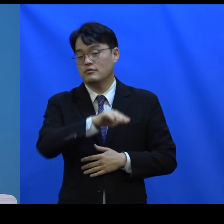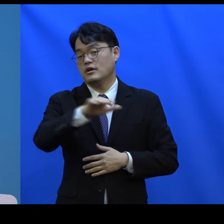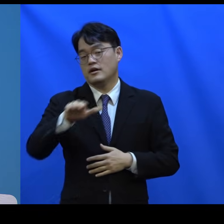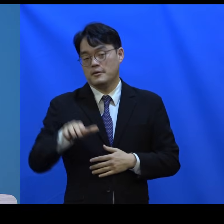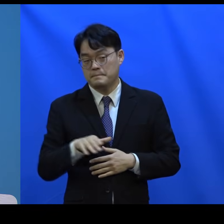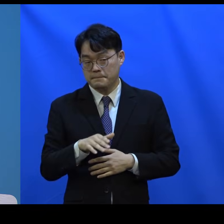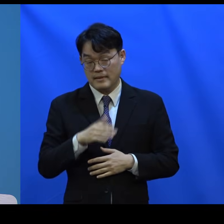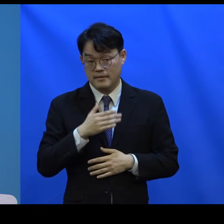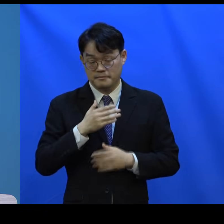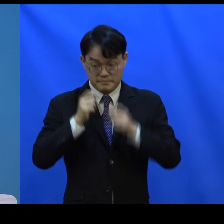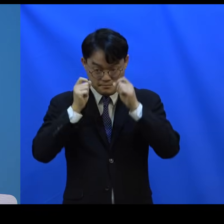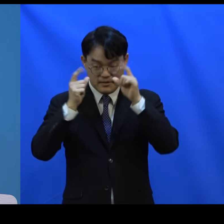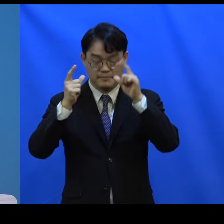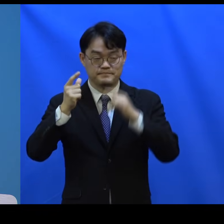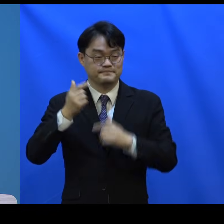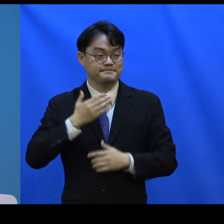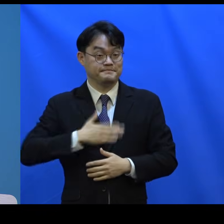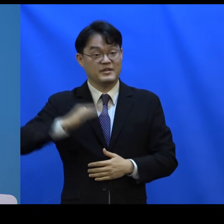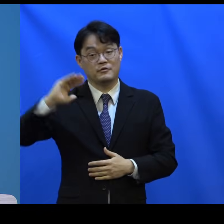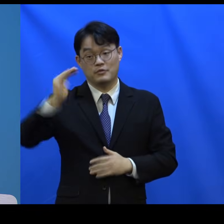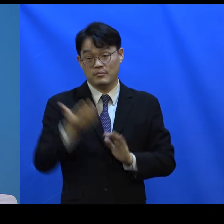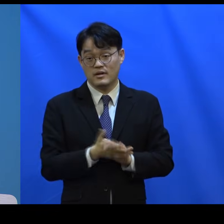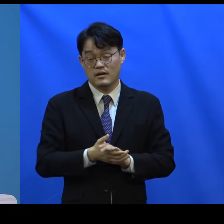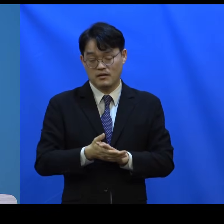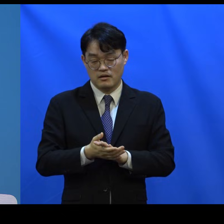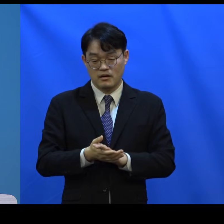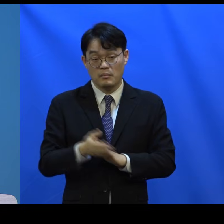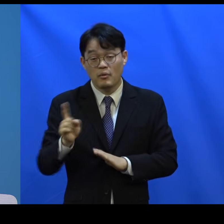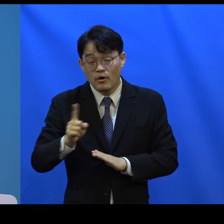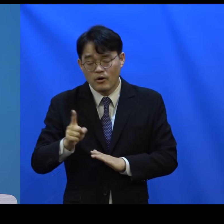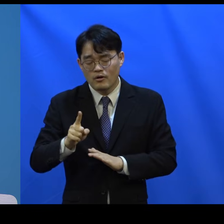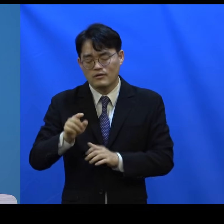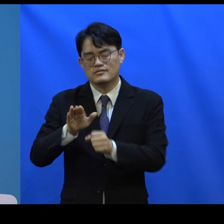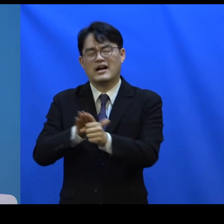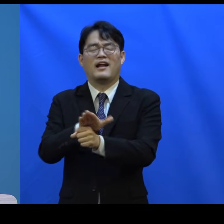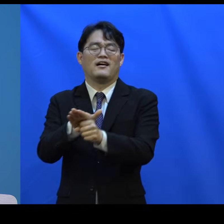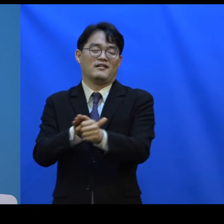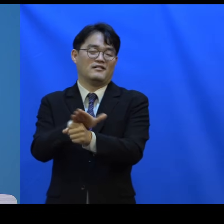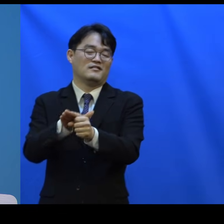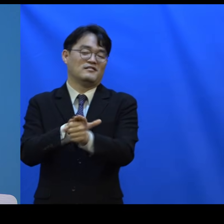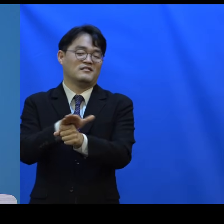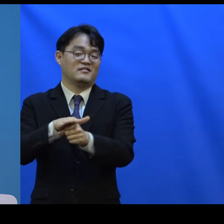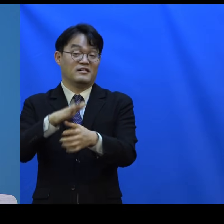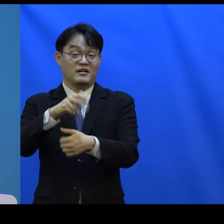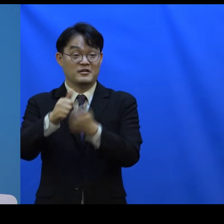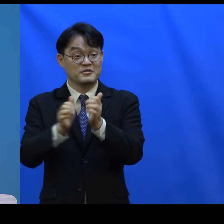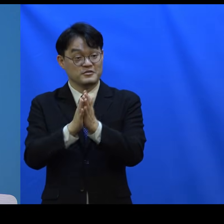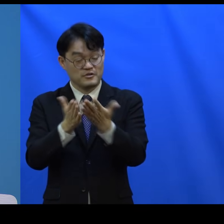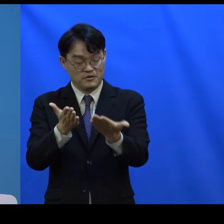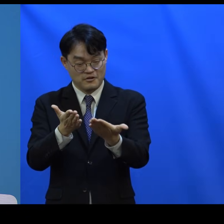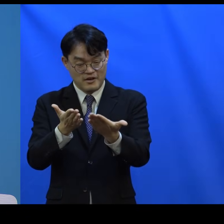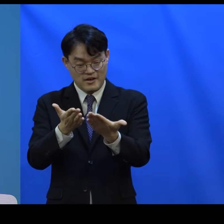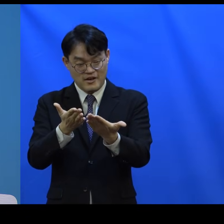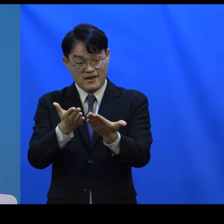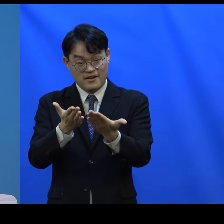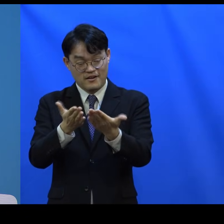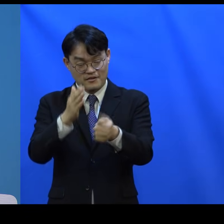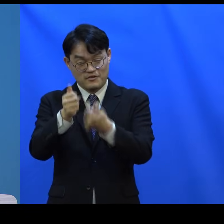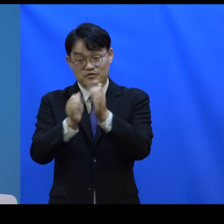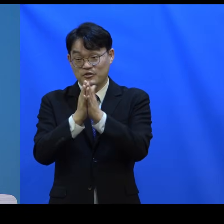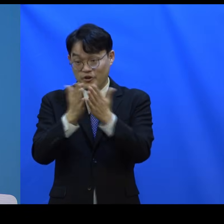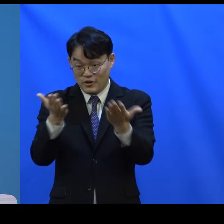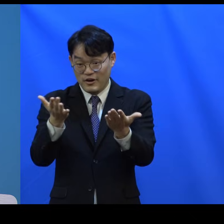만약에 이 성경에서 사랑이라는 단어를 지워버리면 성경 해독이 안 되는 거예요. 성경이 안 돼요.